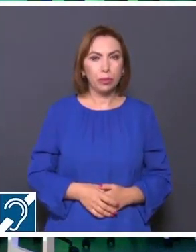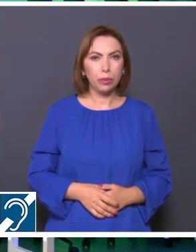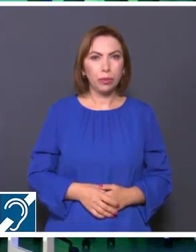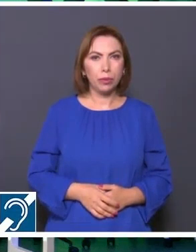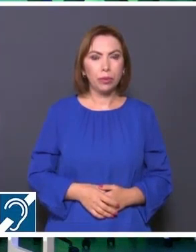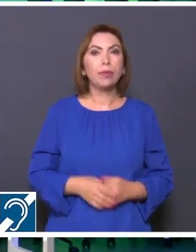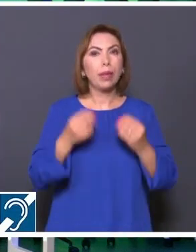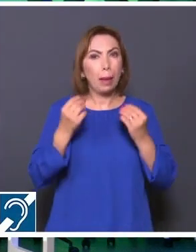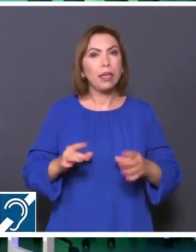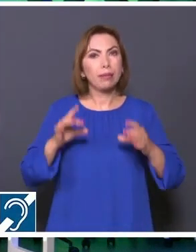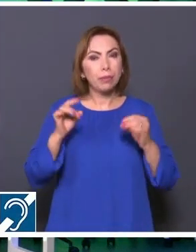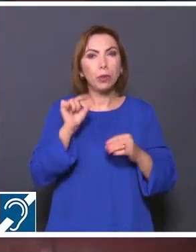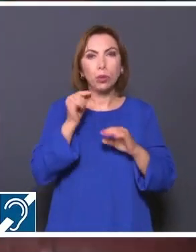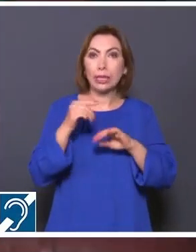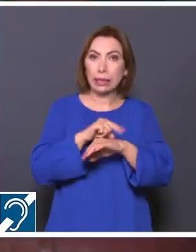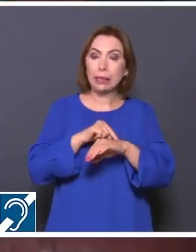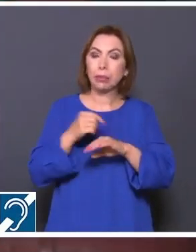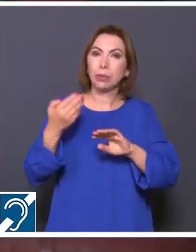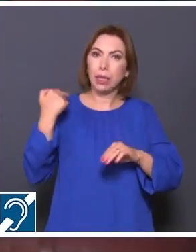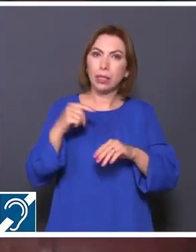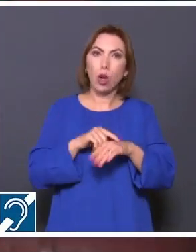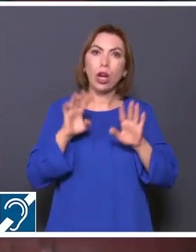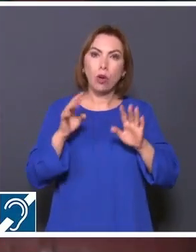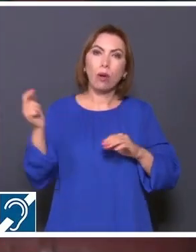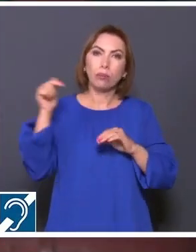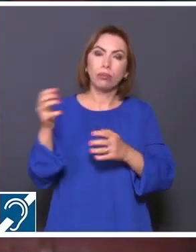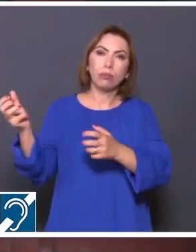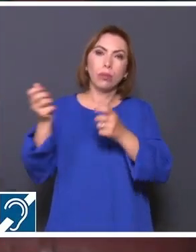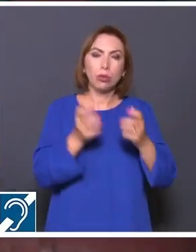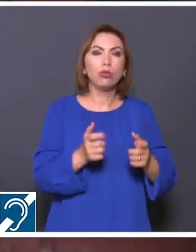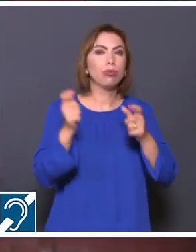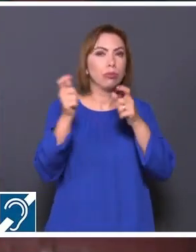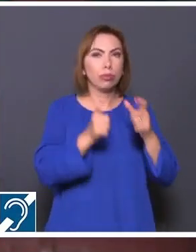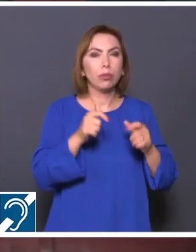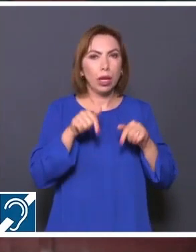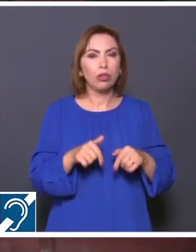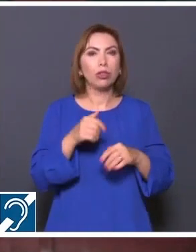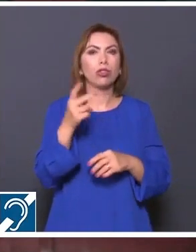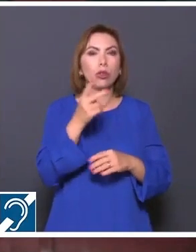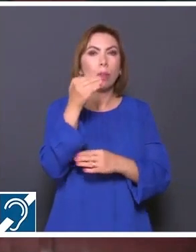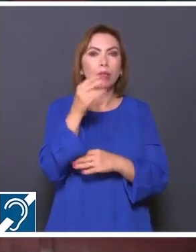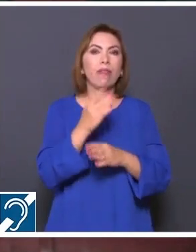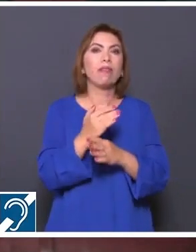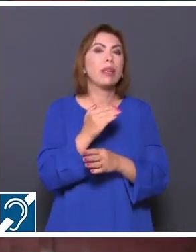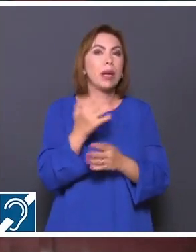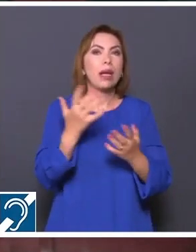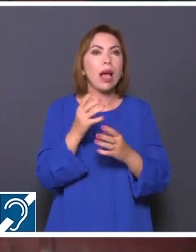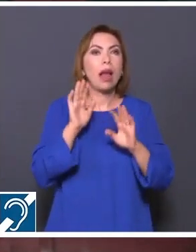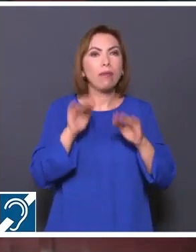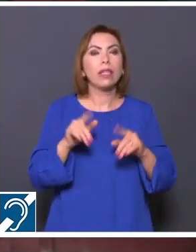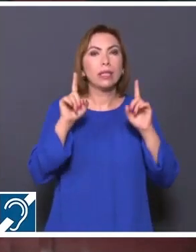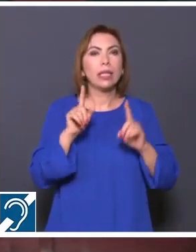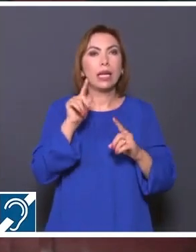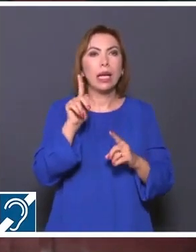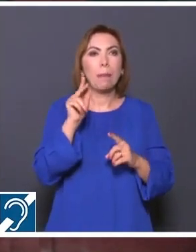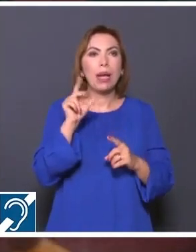bine v am găsit cu puțin timp înainte de ora 9:00 au fost aduși cei doi patroni ai firmei care deținea stația GPL din Crevedia unde